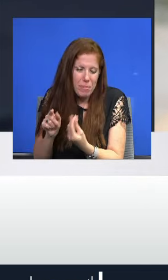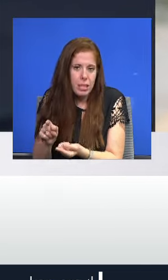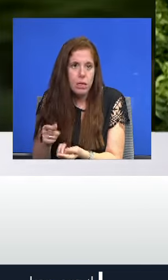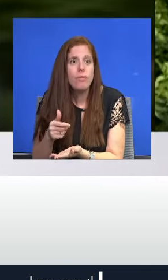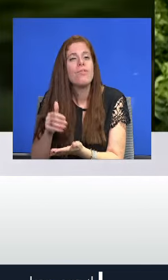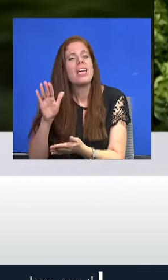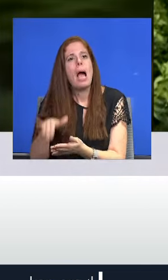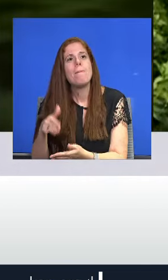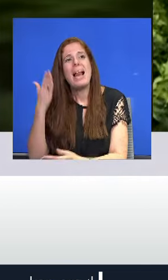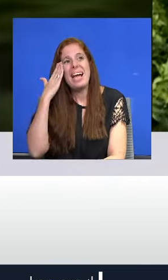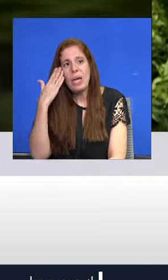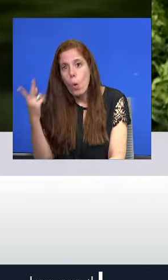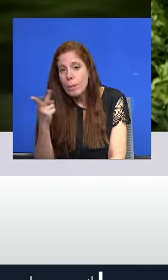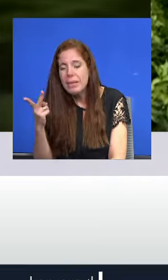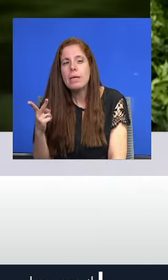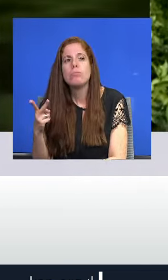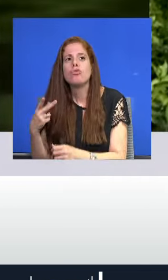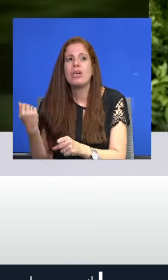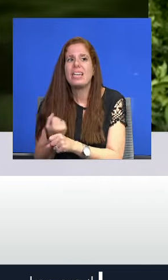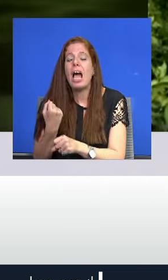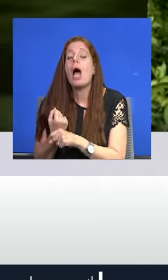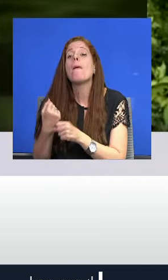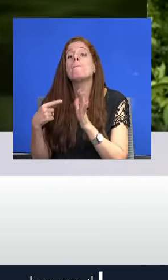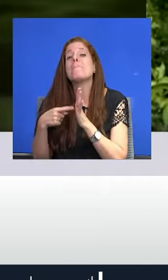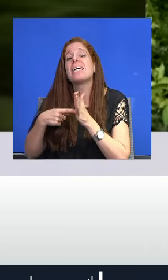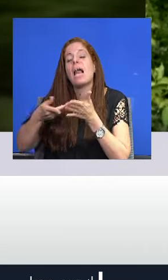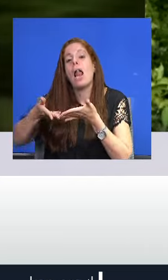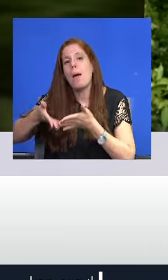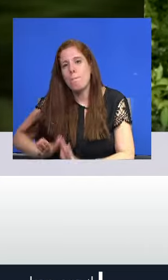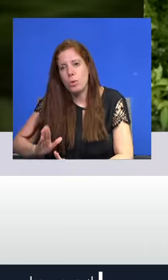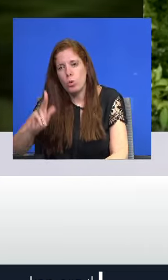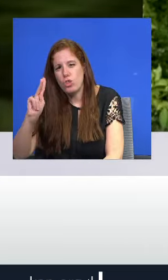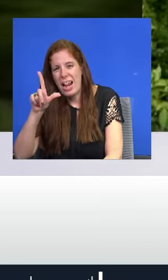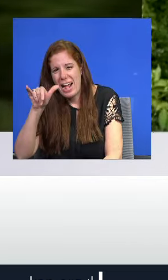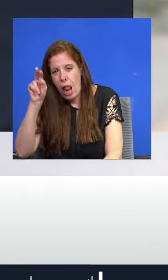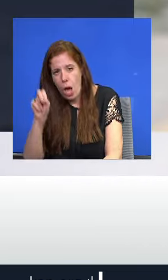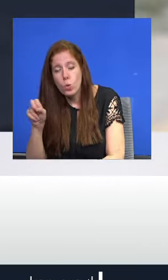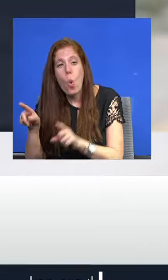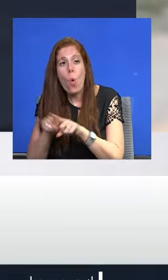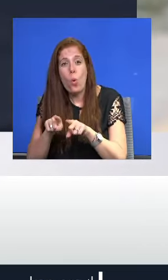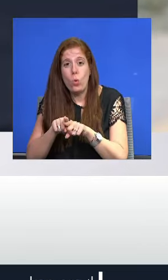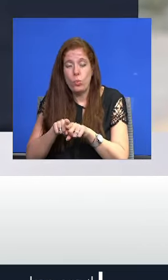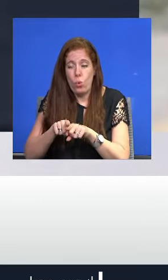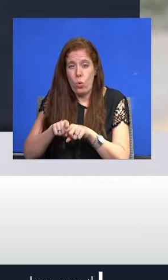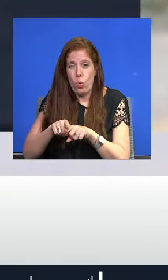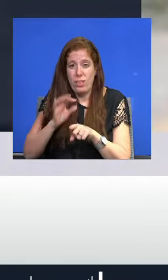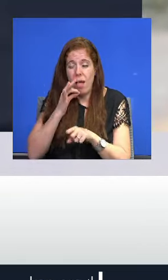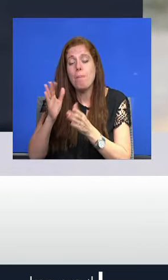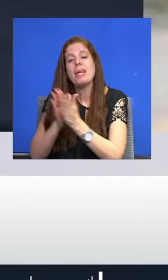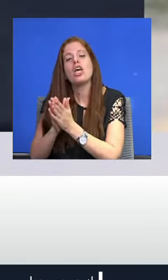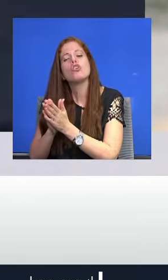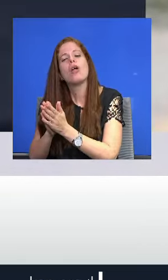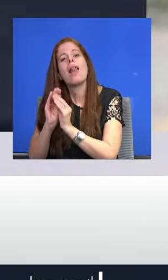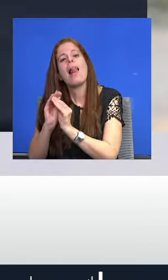ההיכרות ביניהם שנערכה בגלל בנו של קליין. אותו נער ביקש ללהק את בנו של קליין לסרט שעורך